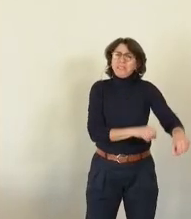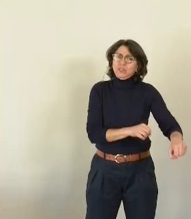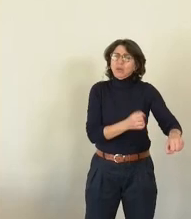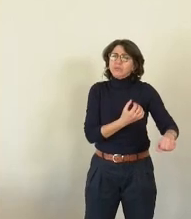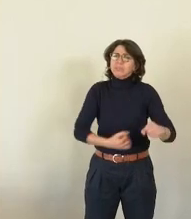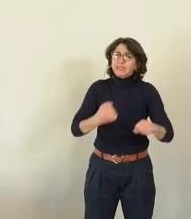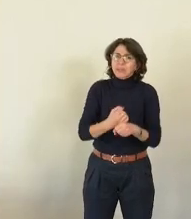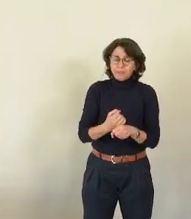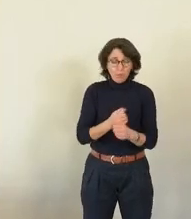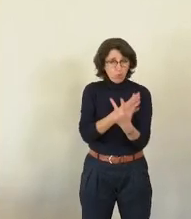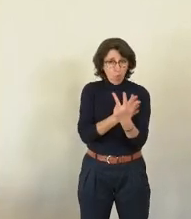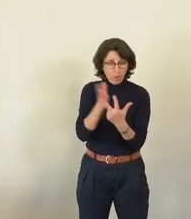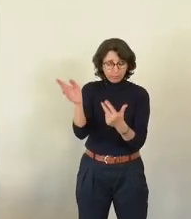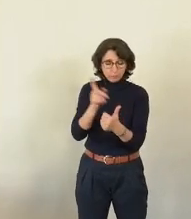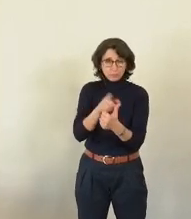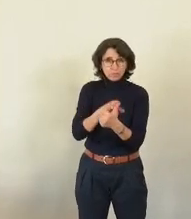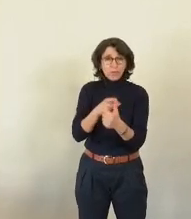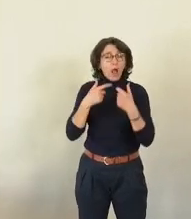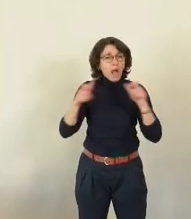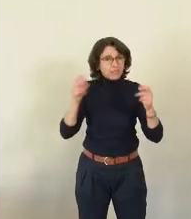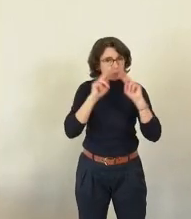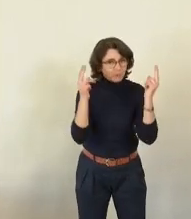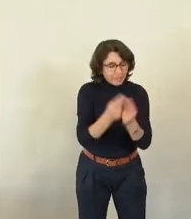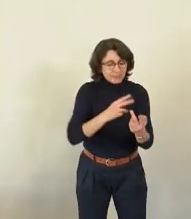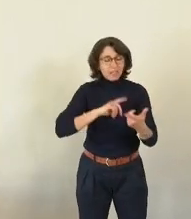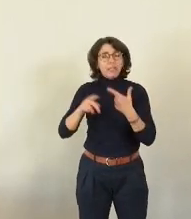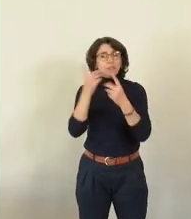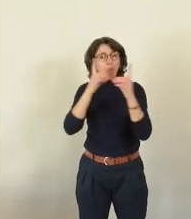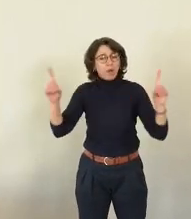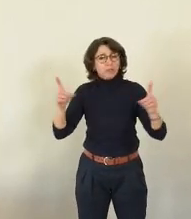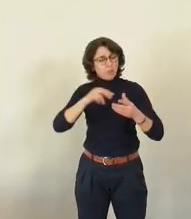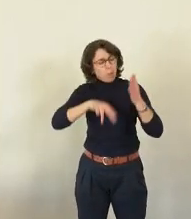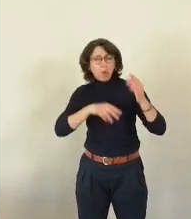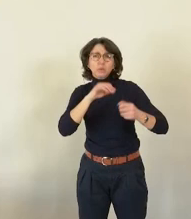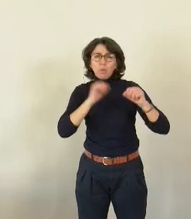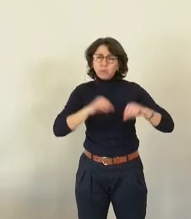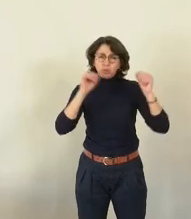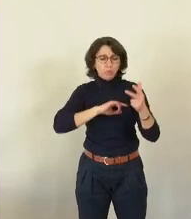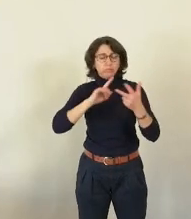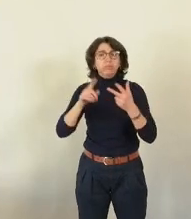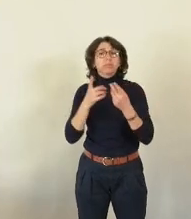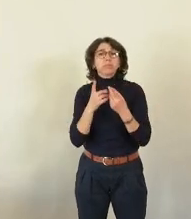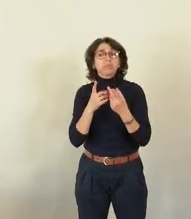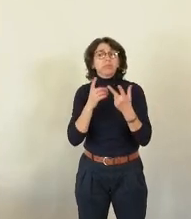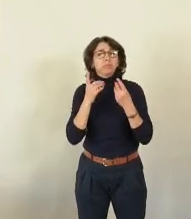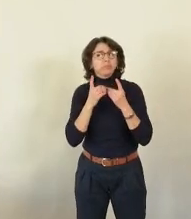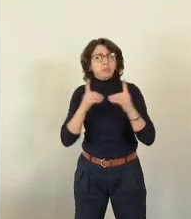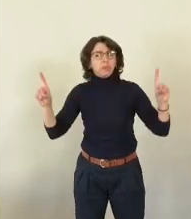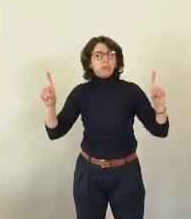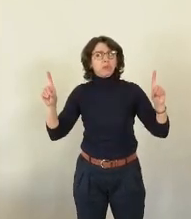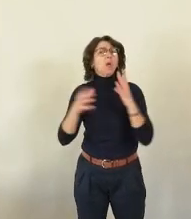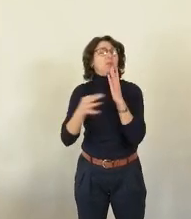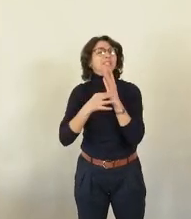l'universalité d'accès le conventionnement démocratique et la cotisation sociale le projet national de